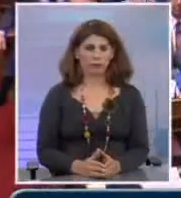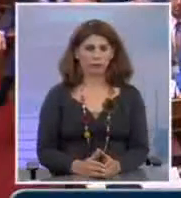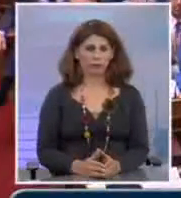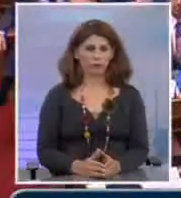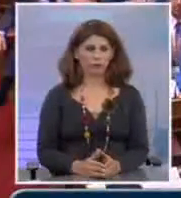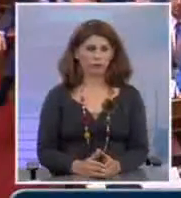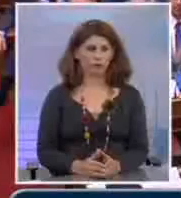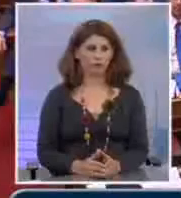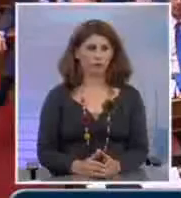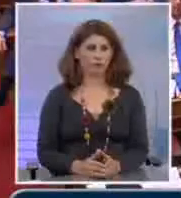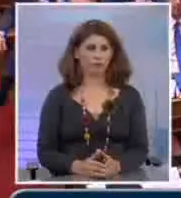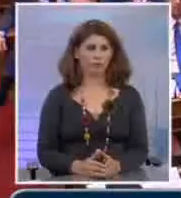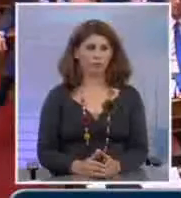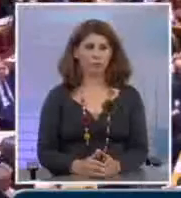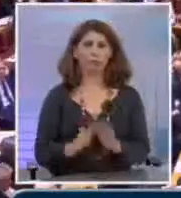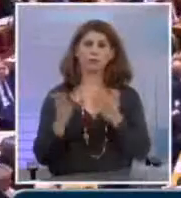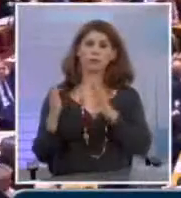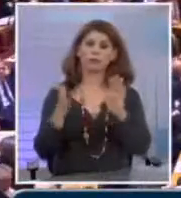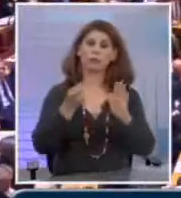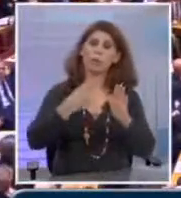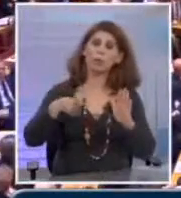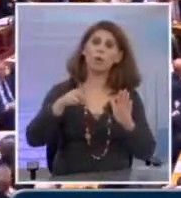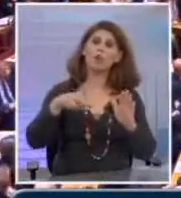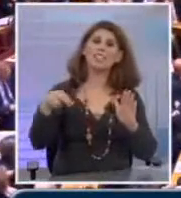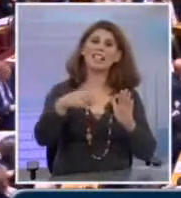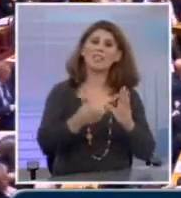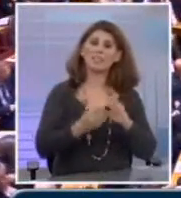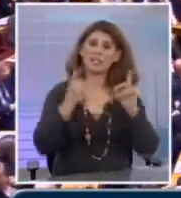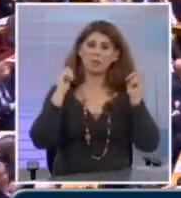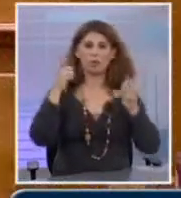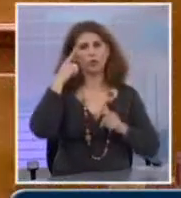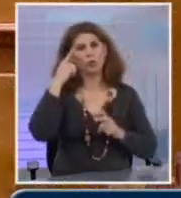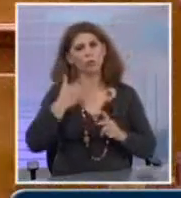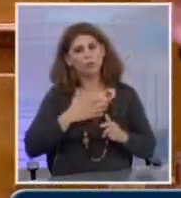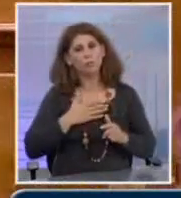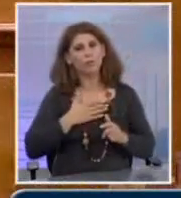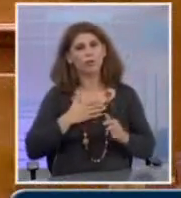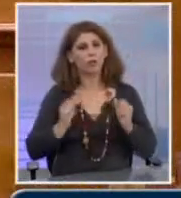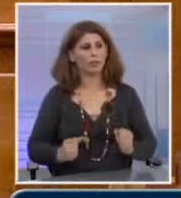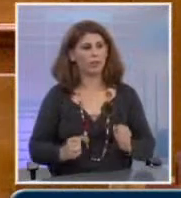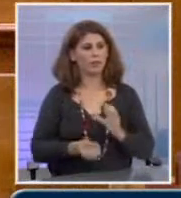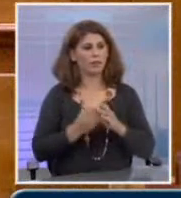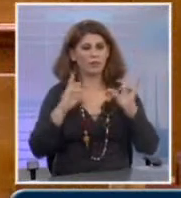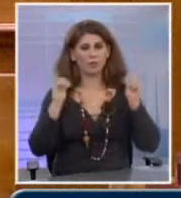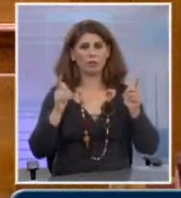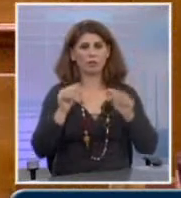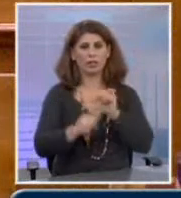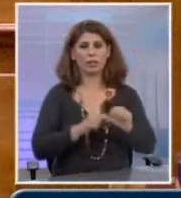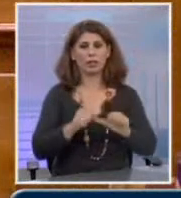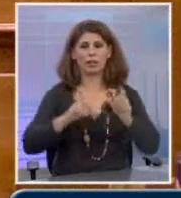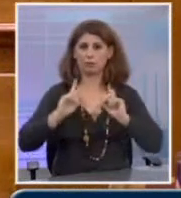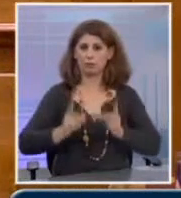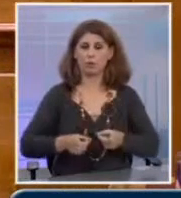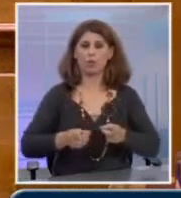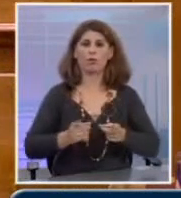Χειροκροτούν οι περισσότεροι συνάδελφοι της Νέας Δημοκρατίας. Νομίζω ότι πια η θέση της Νέας Δημοκρατίας είναι ότι έχει ανατραπεί η απόφαση